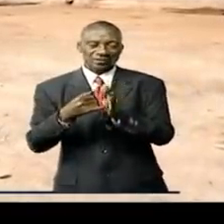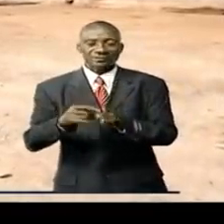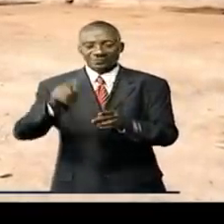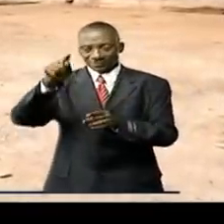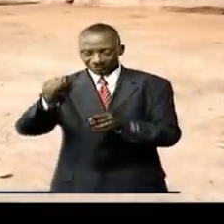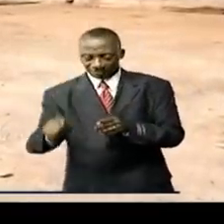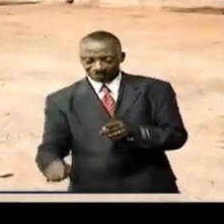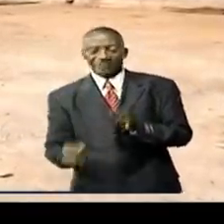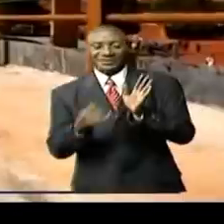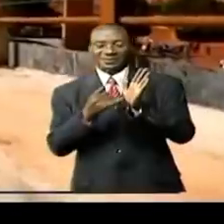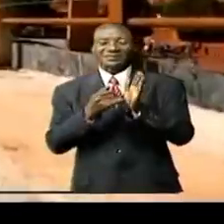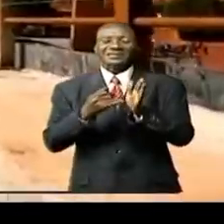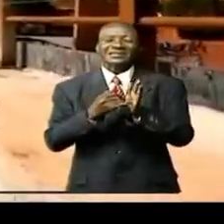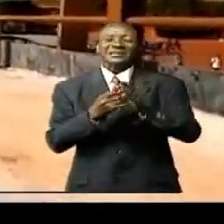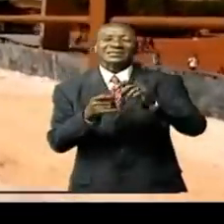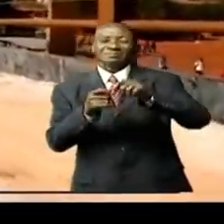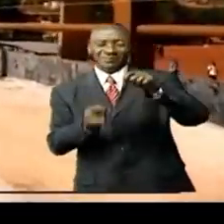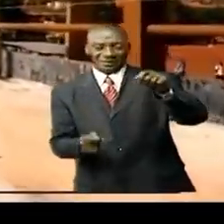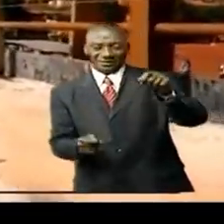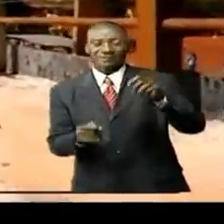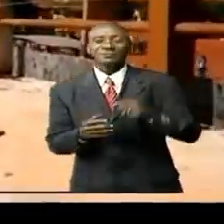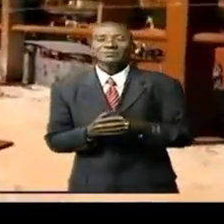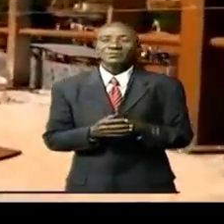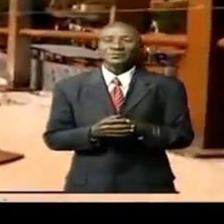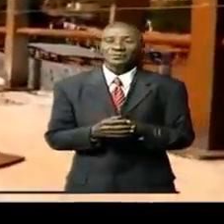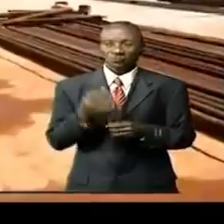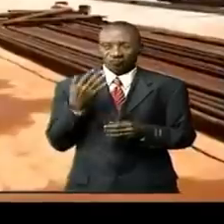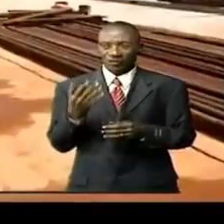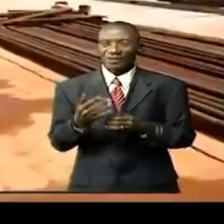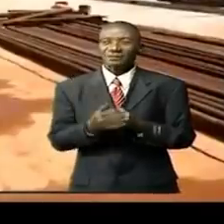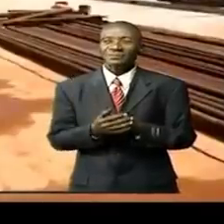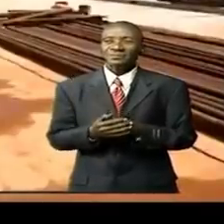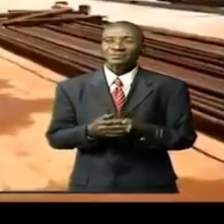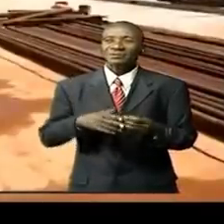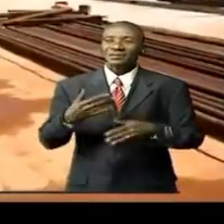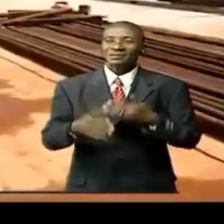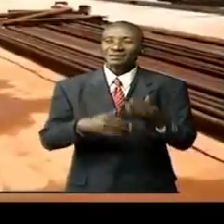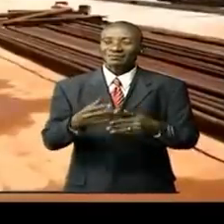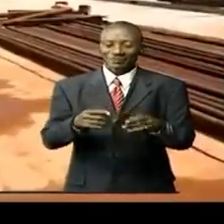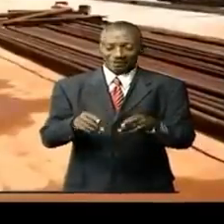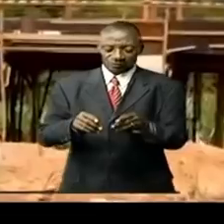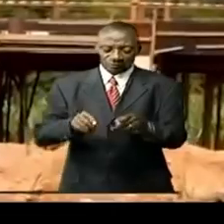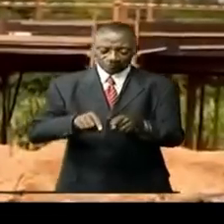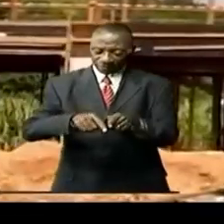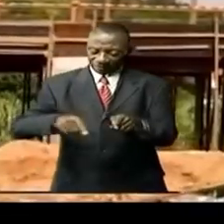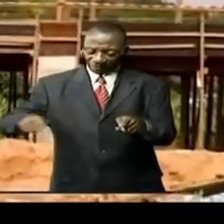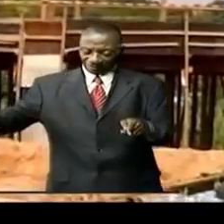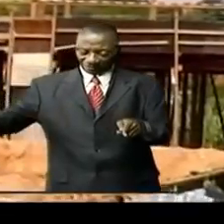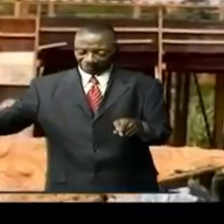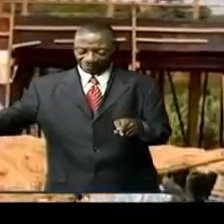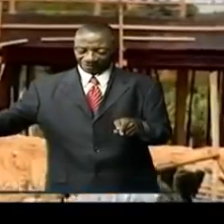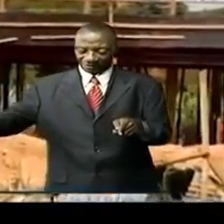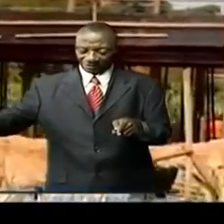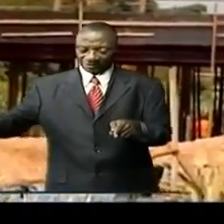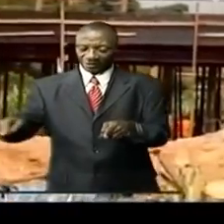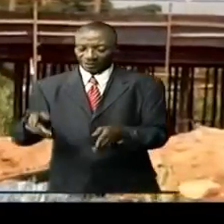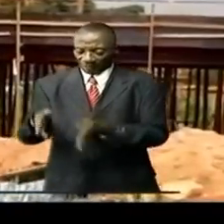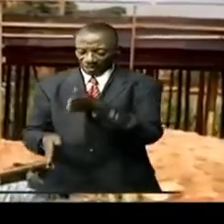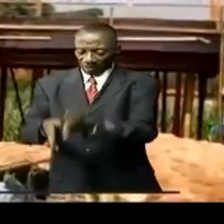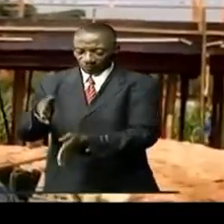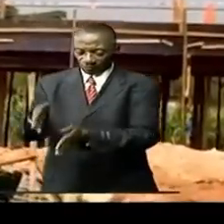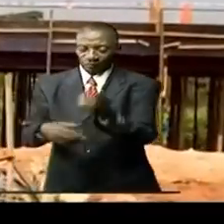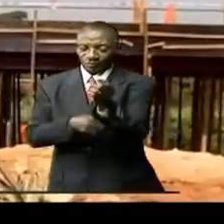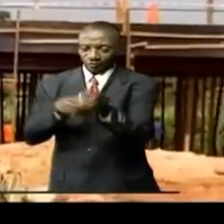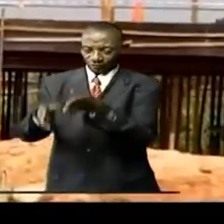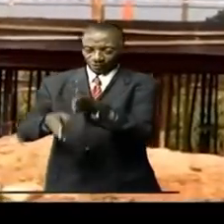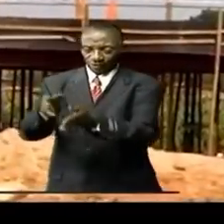dite roulable et 1 mètre de part et d'autre pour l'espace réservé aux piétons. Avec une capacité de 35 tonnes,